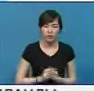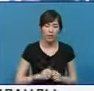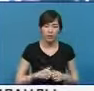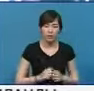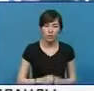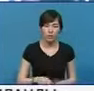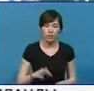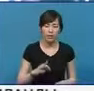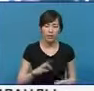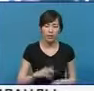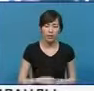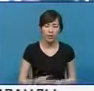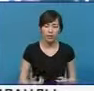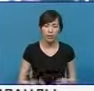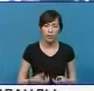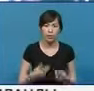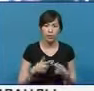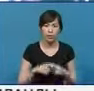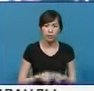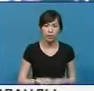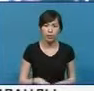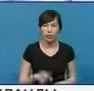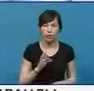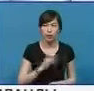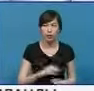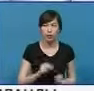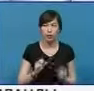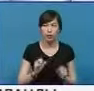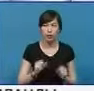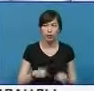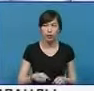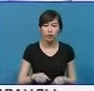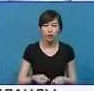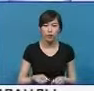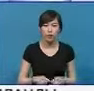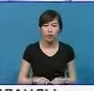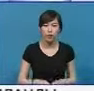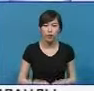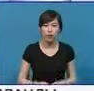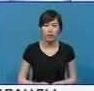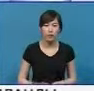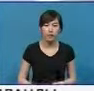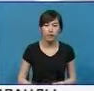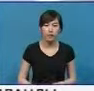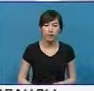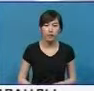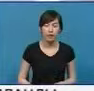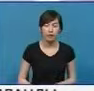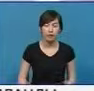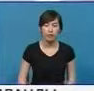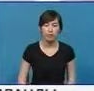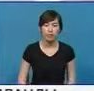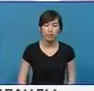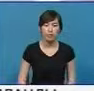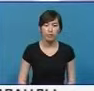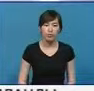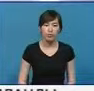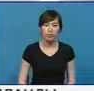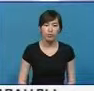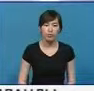сырқыраса, осы құралдарды қолдану арқылы үйде ем қабылдауға мүмкіндік береді бұл жабдықтар.